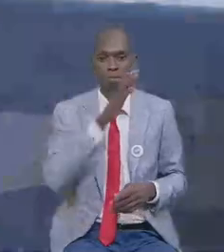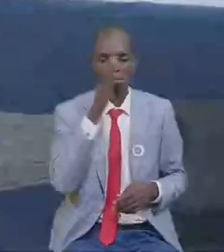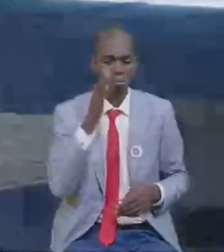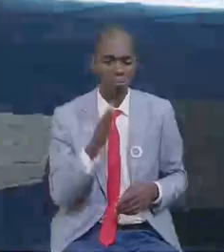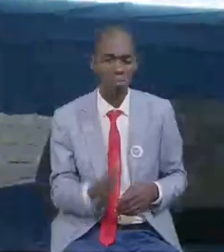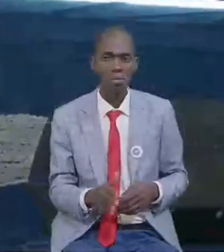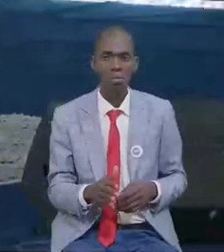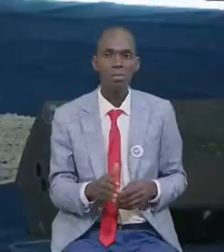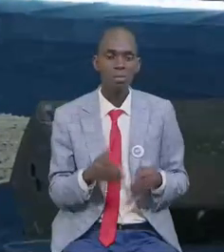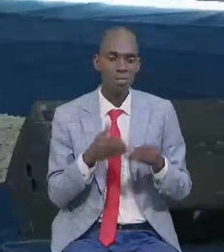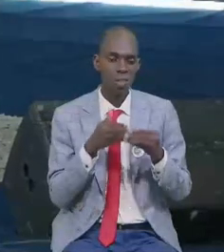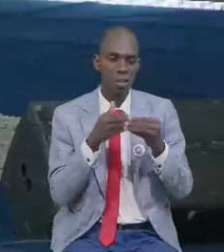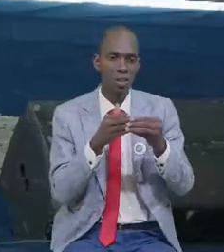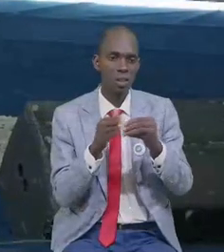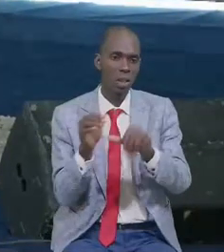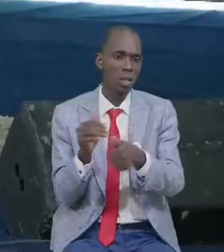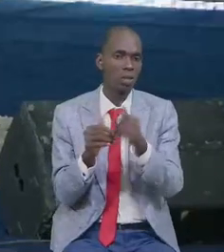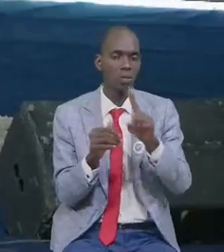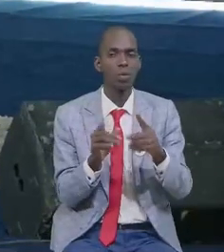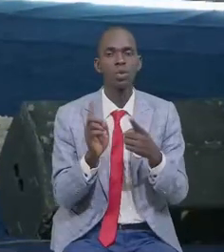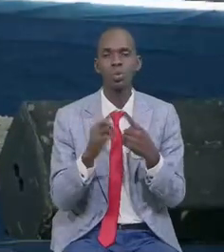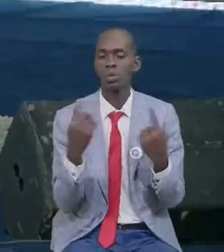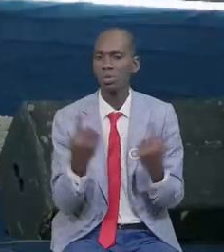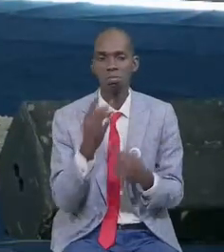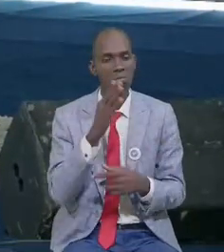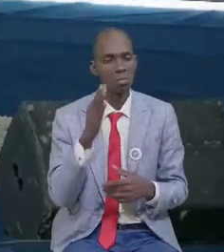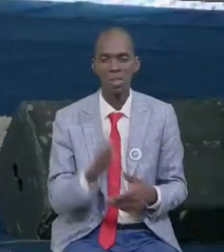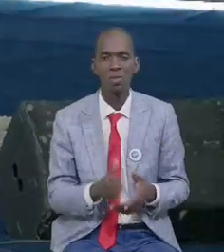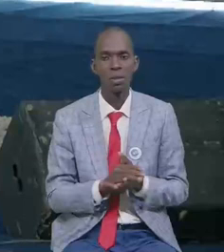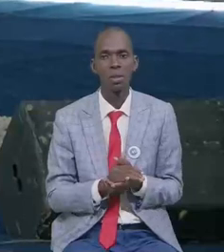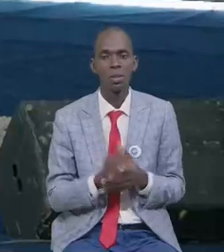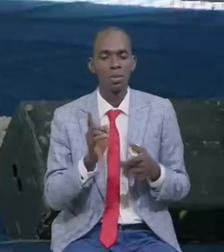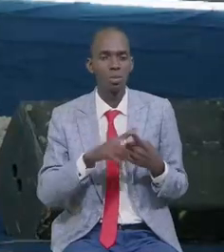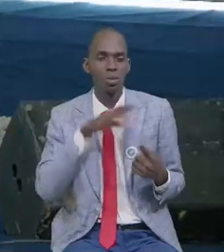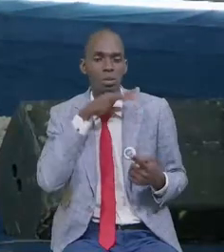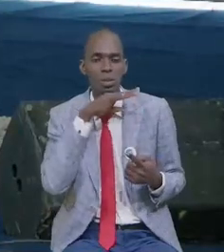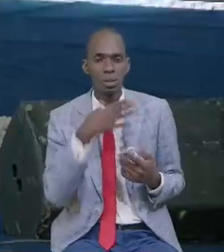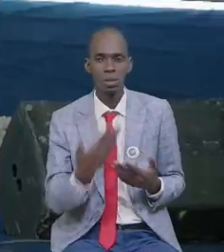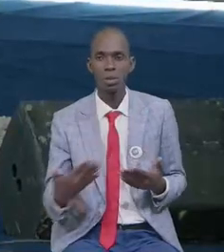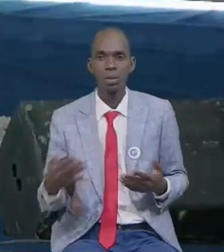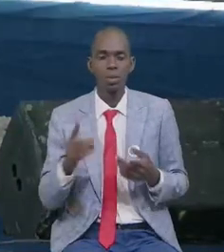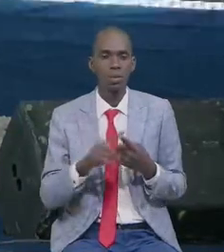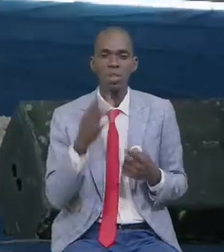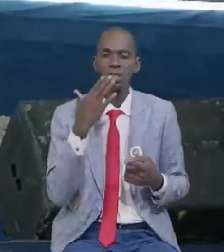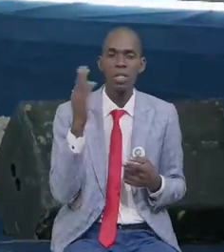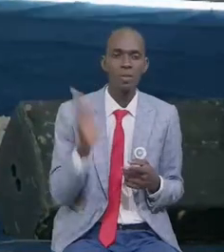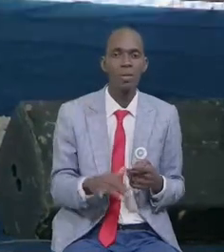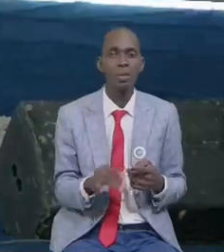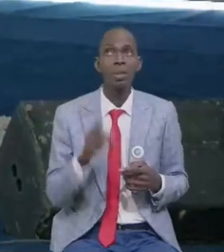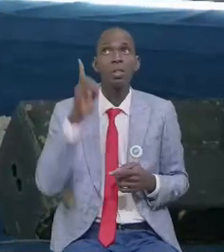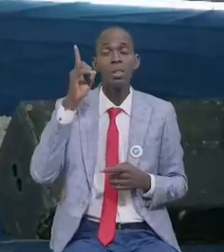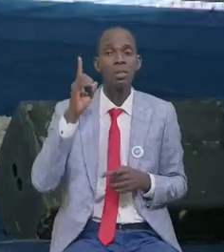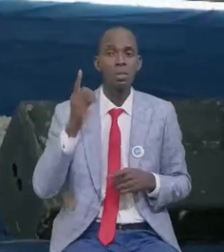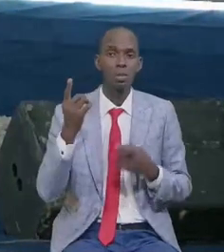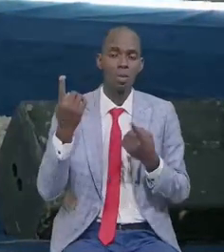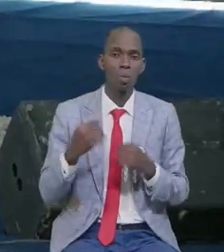ne conduit jamais personne au péché, à l'iniquité, au mal. Il vient dans nos